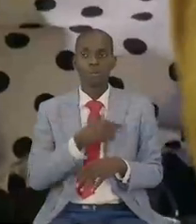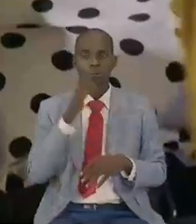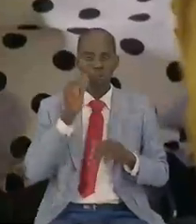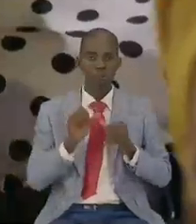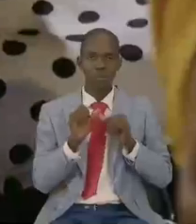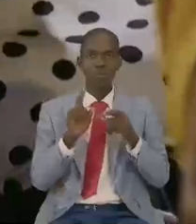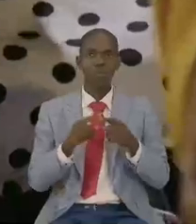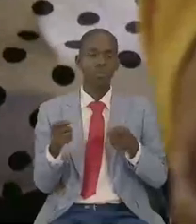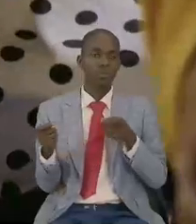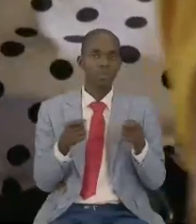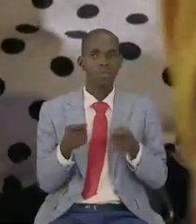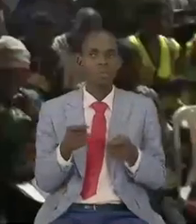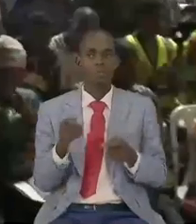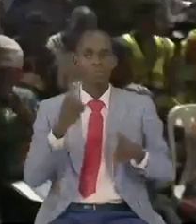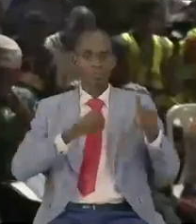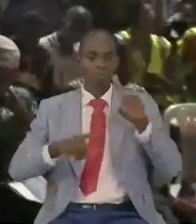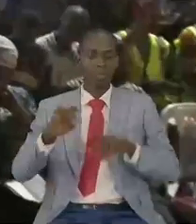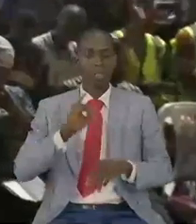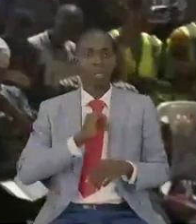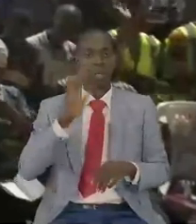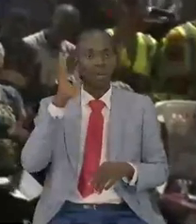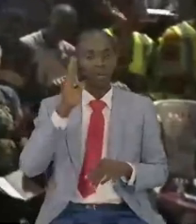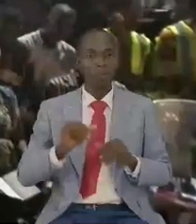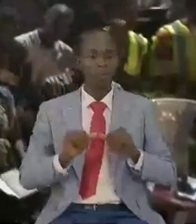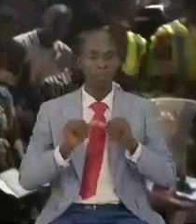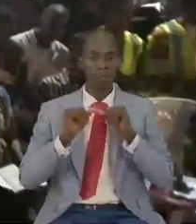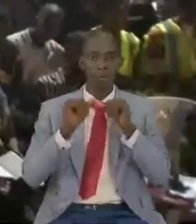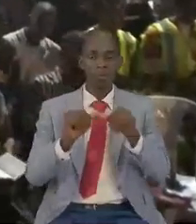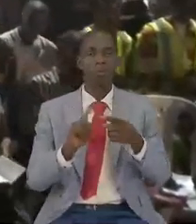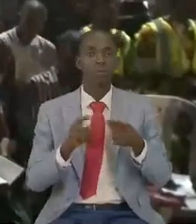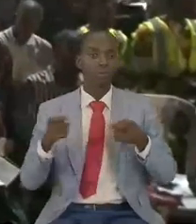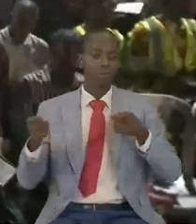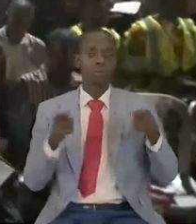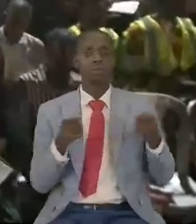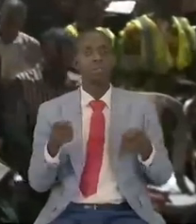régner. Je vais continuer à régner. Nous allons continuer à régner.